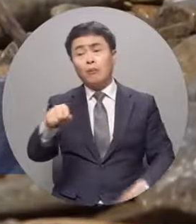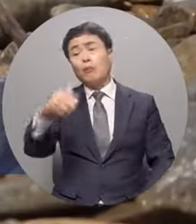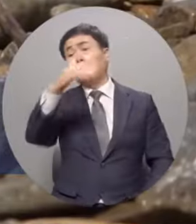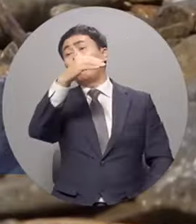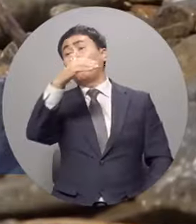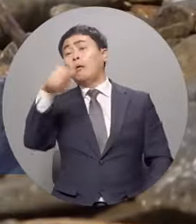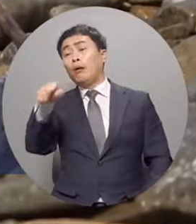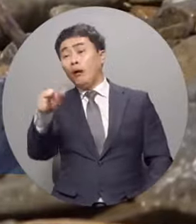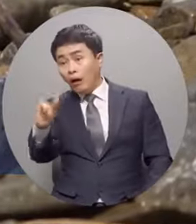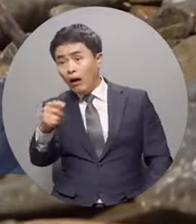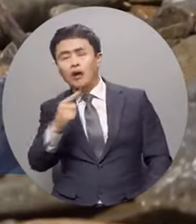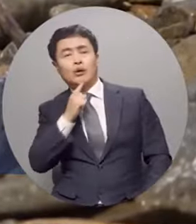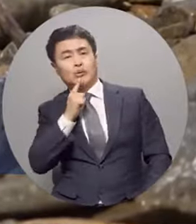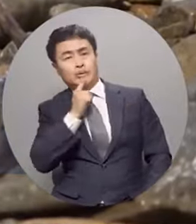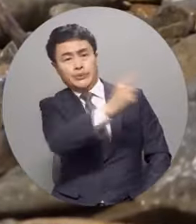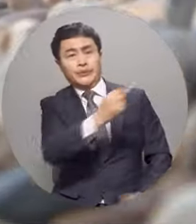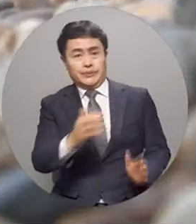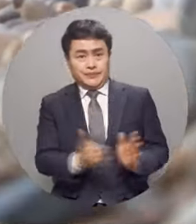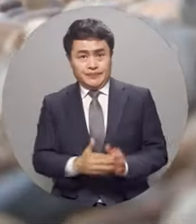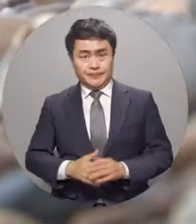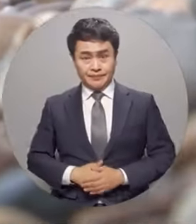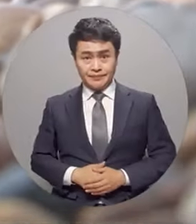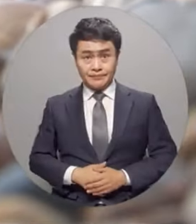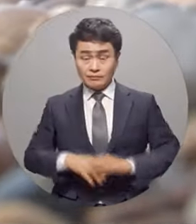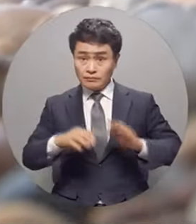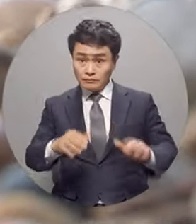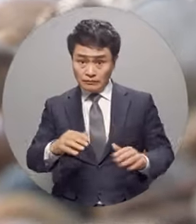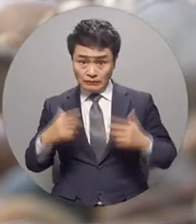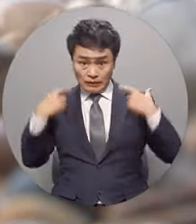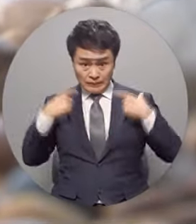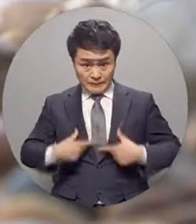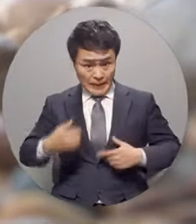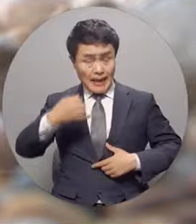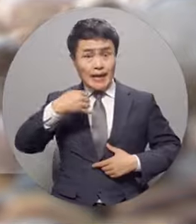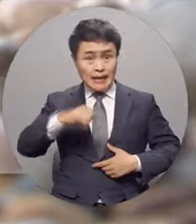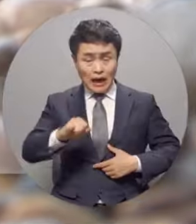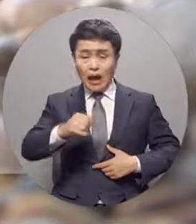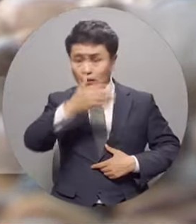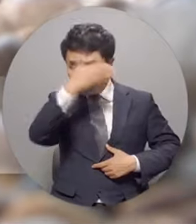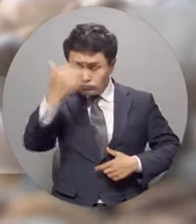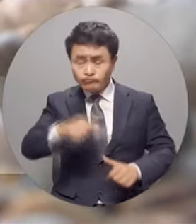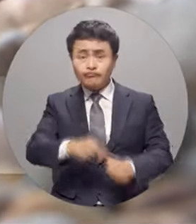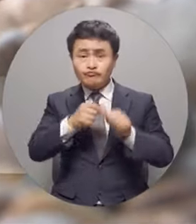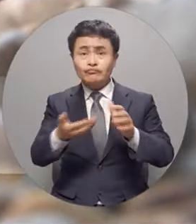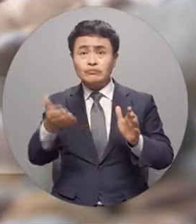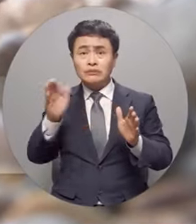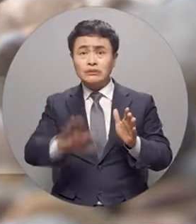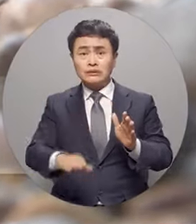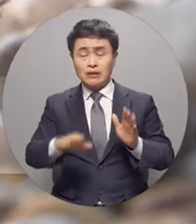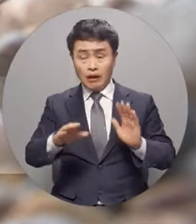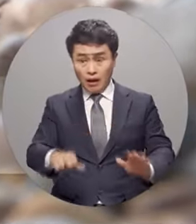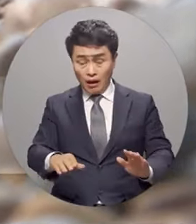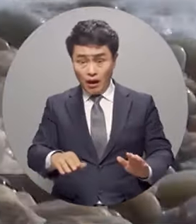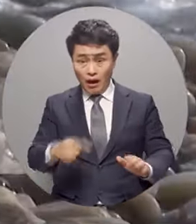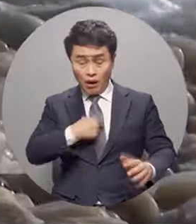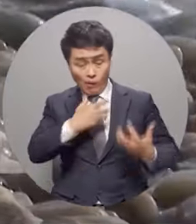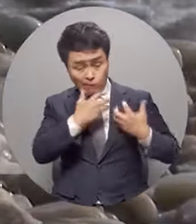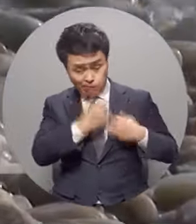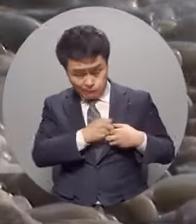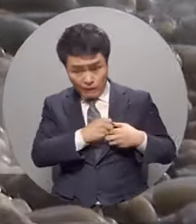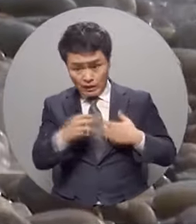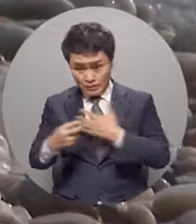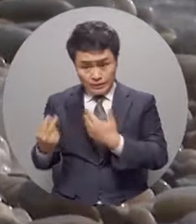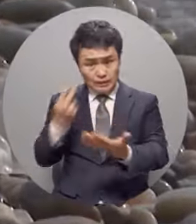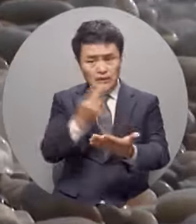분이 신고를 하셨습니다 구명조끼를 입고 있던 딸은 무사히 구조됐지만 심정지 상태로 병원에 이송된